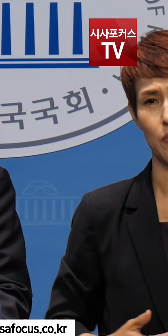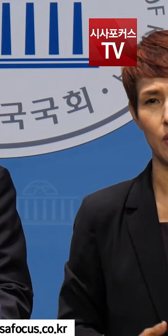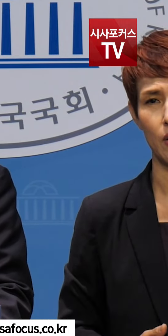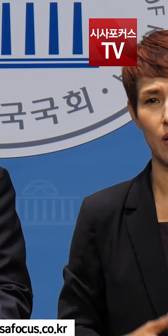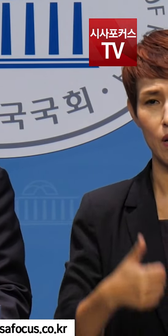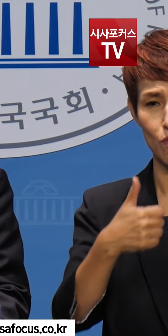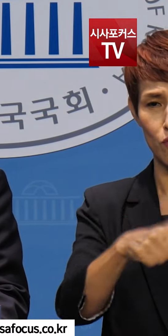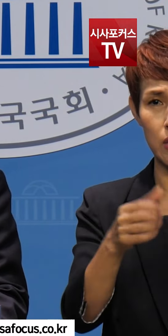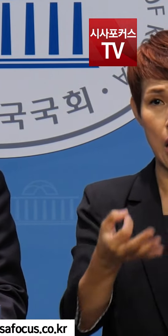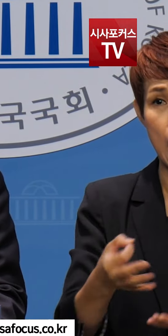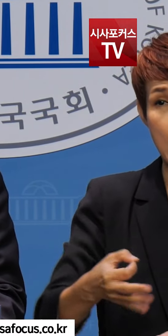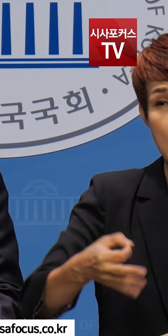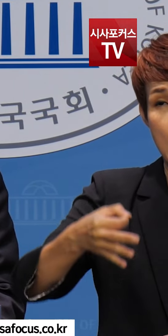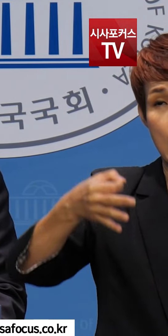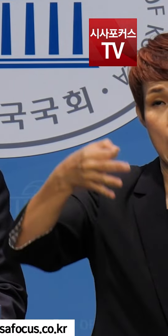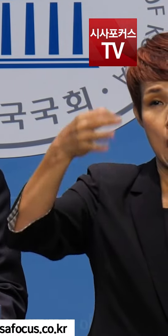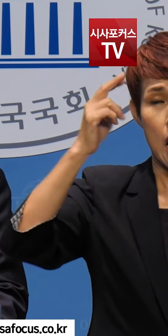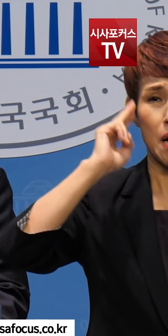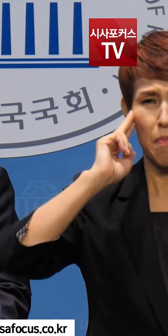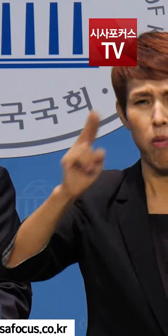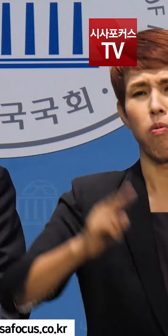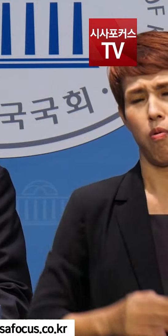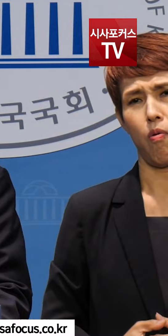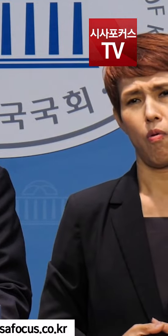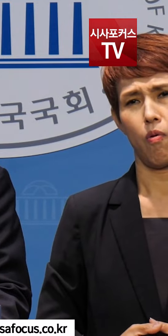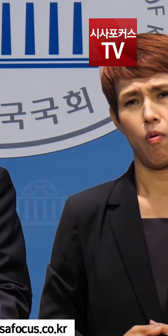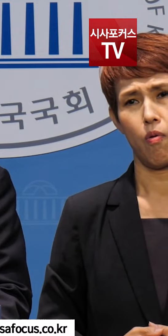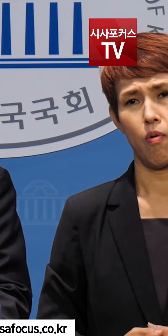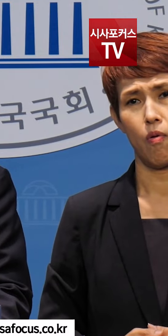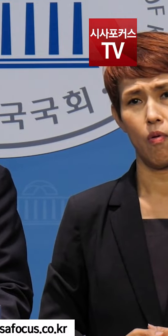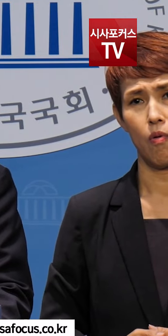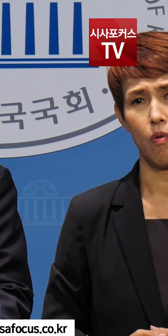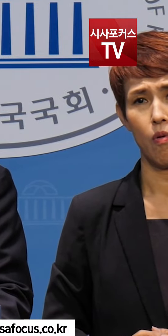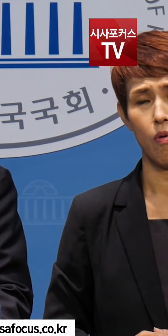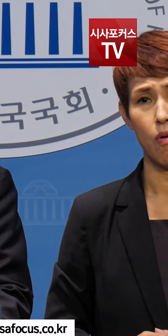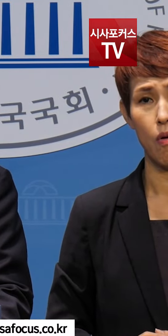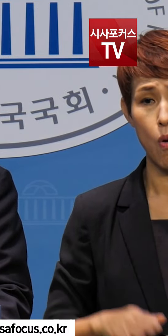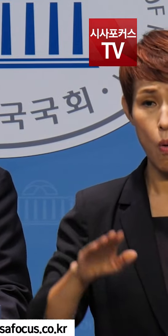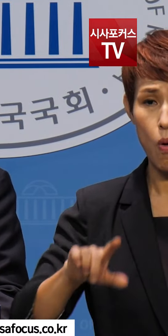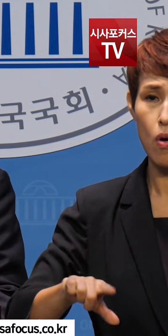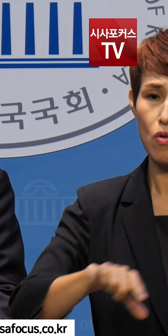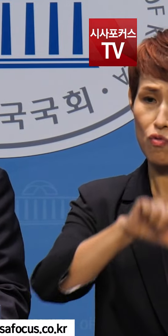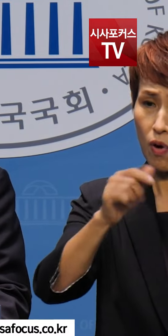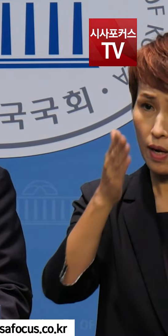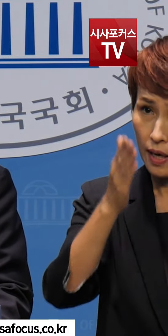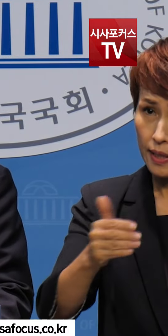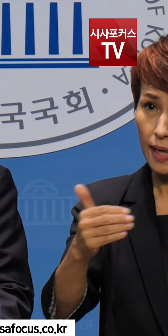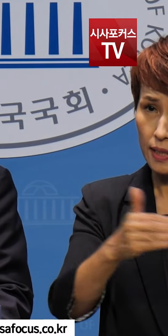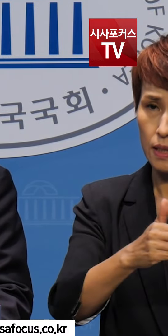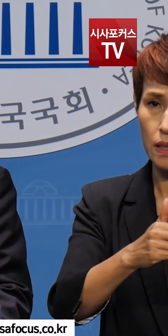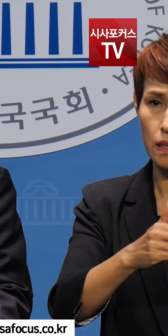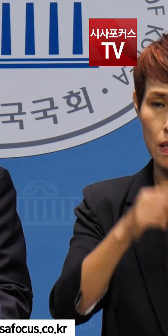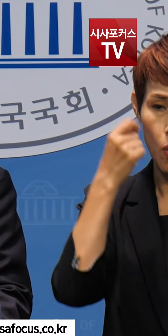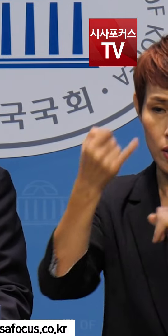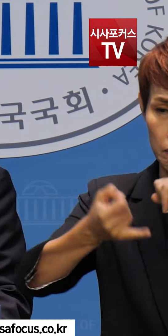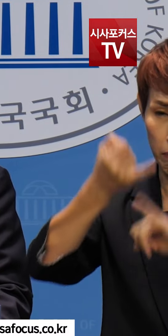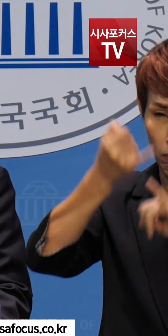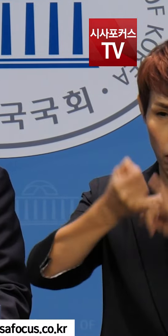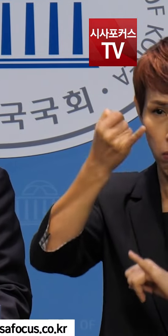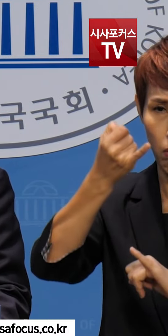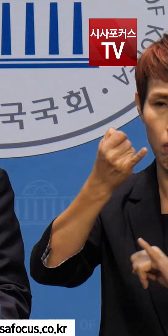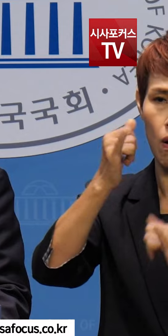물가가 천정부지로 오르고 있습니다. 이에 반해 올해 상반기 체불임금은 사상